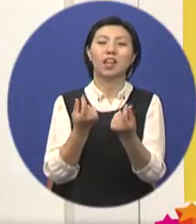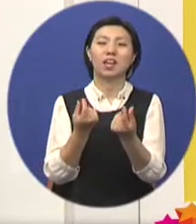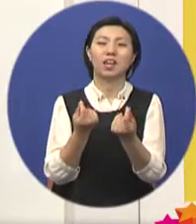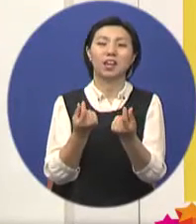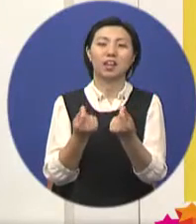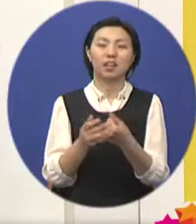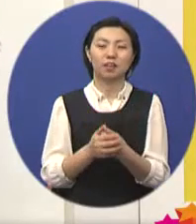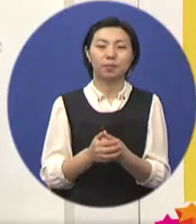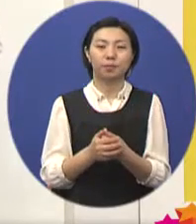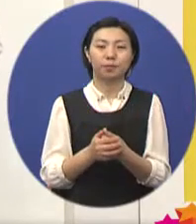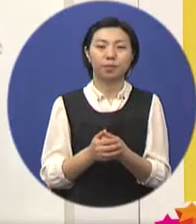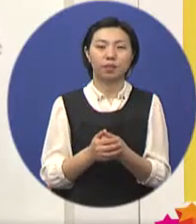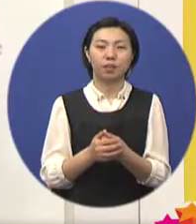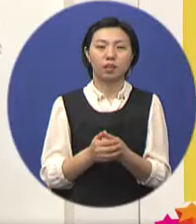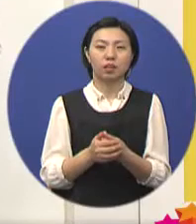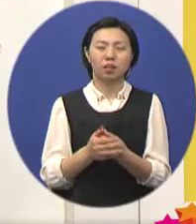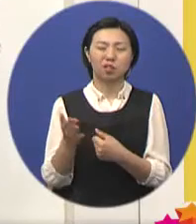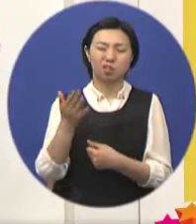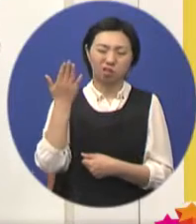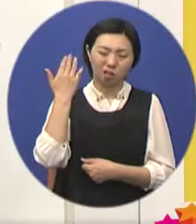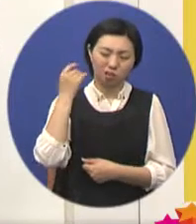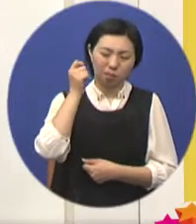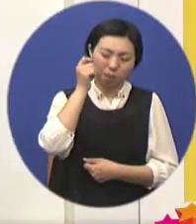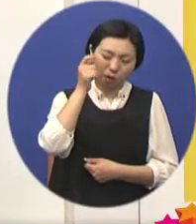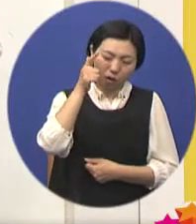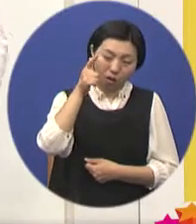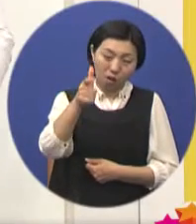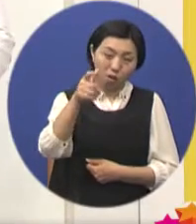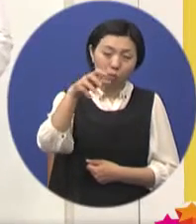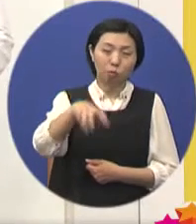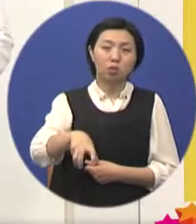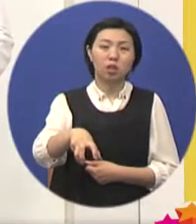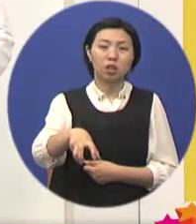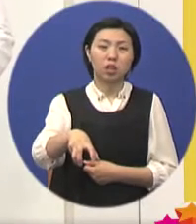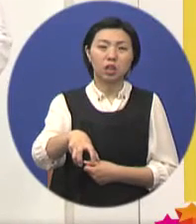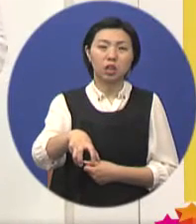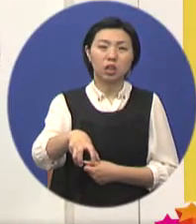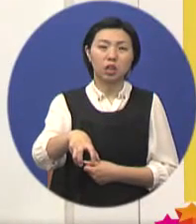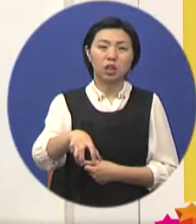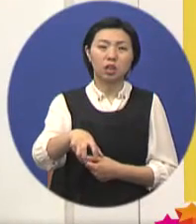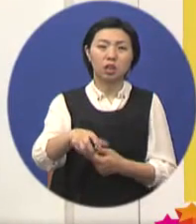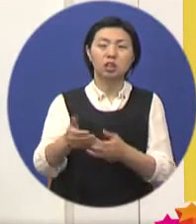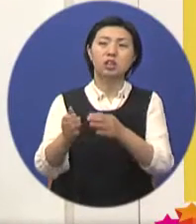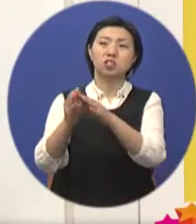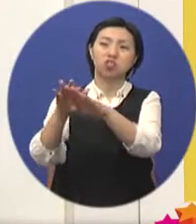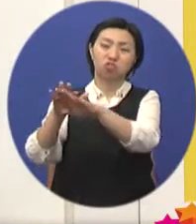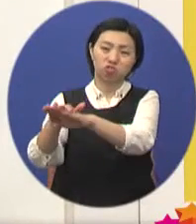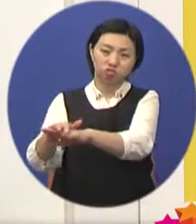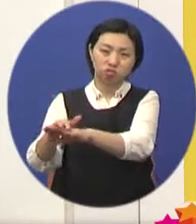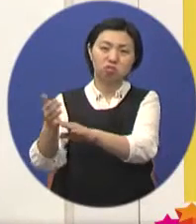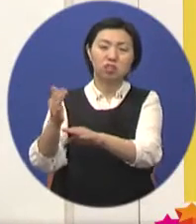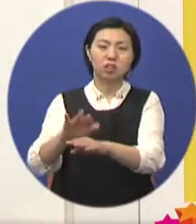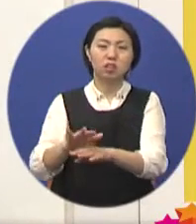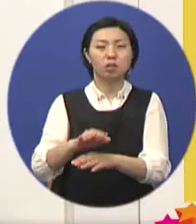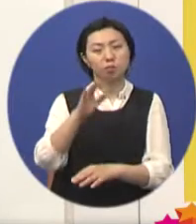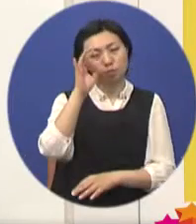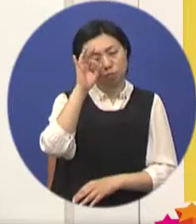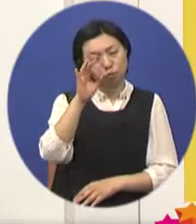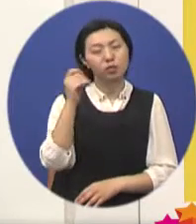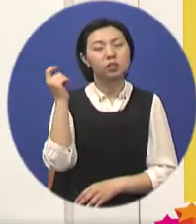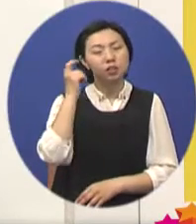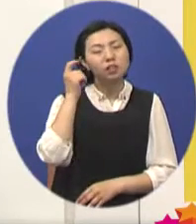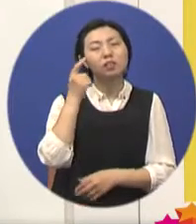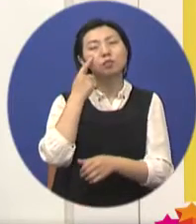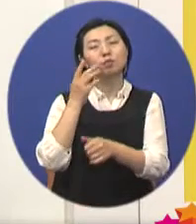그 노래 저기 먼 데서 절에서 네. 있는데 보고 들으라고 여기 이제 가족 사진이 있으니까